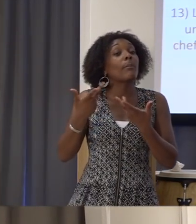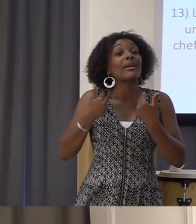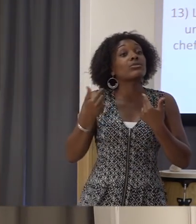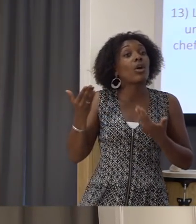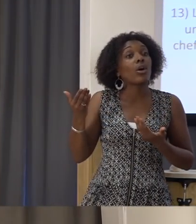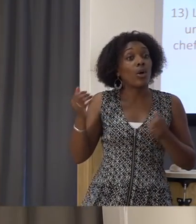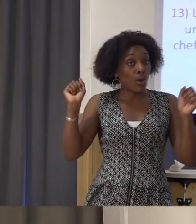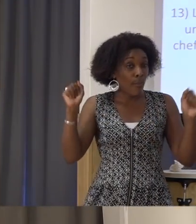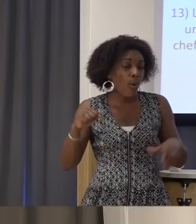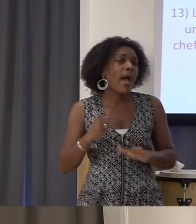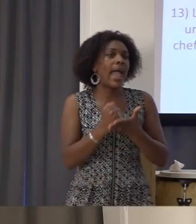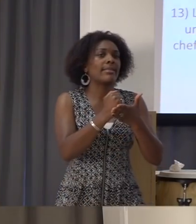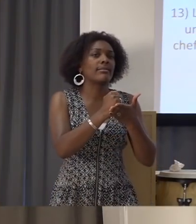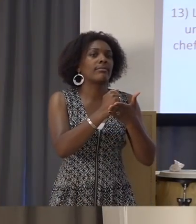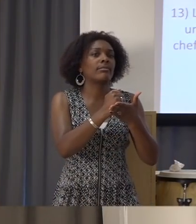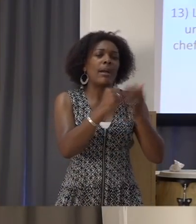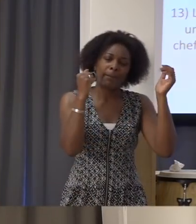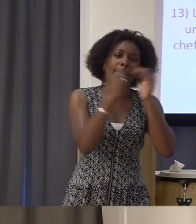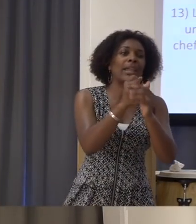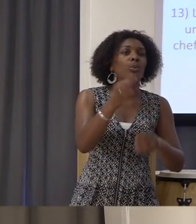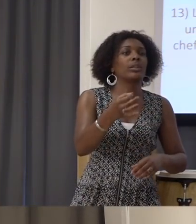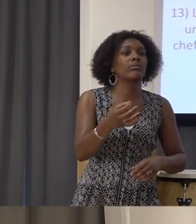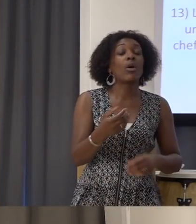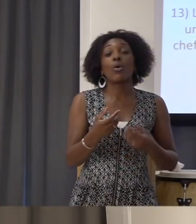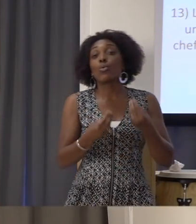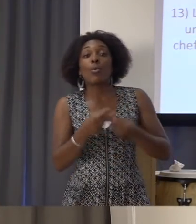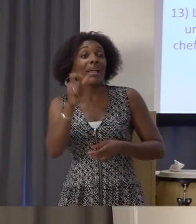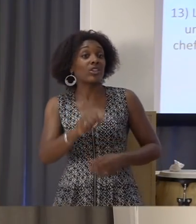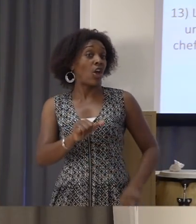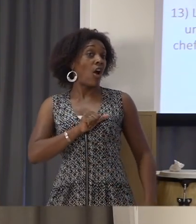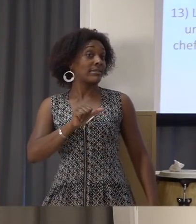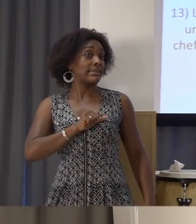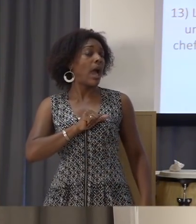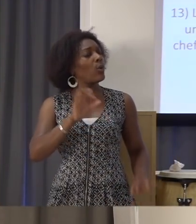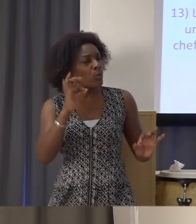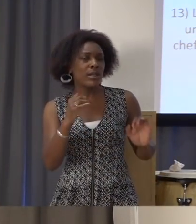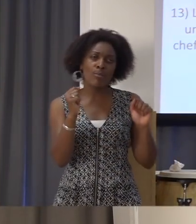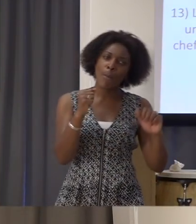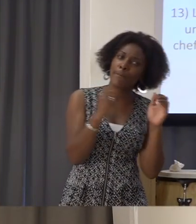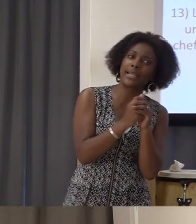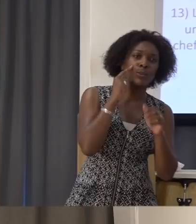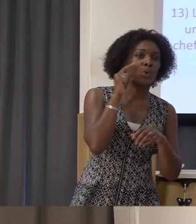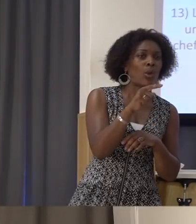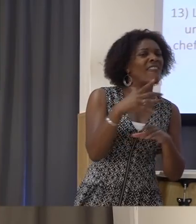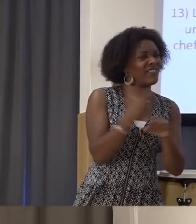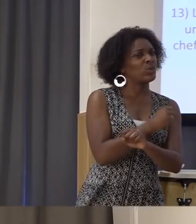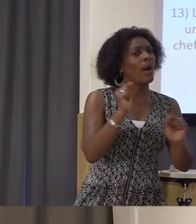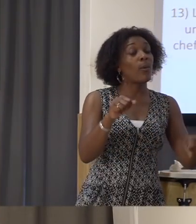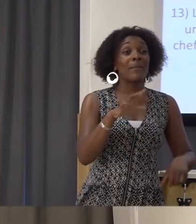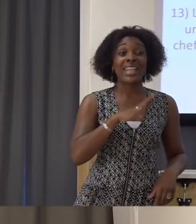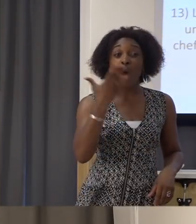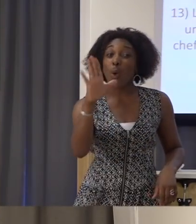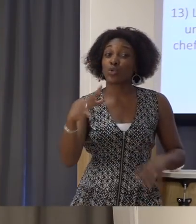peut t'aider à t'en sortir. Un ancien qui prie pour toi, et la victoire est immédiate. Mais il y